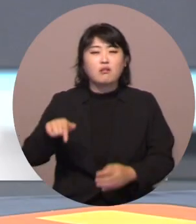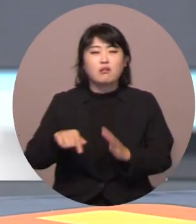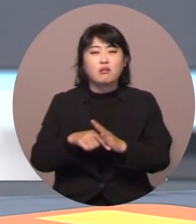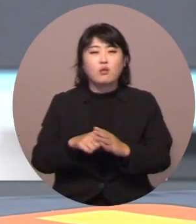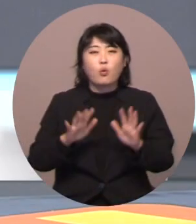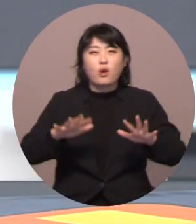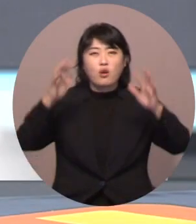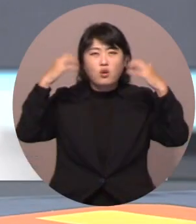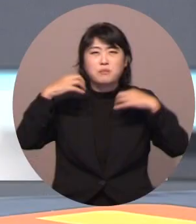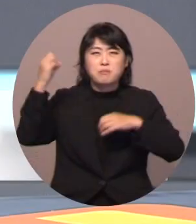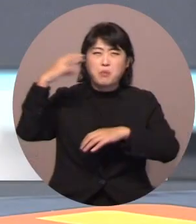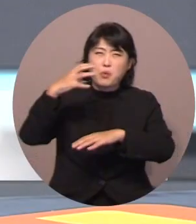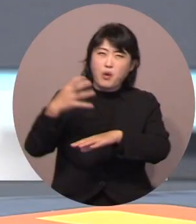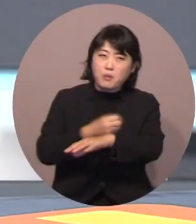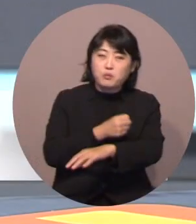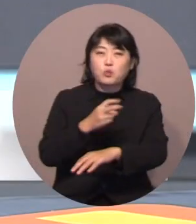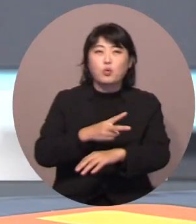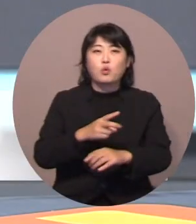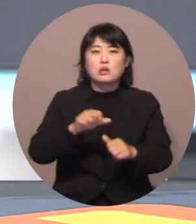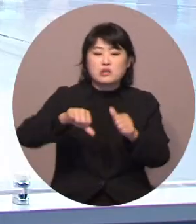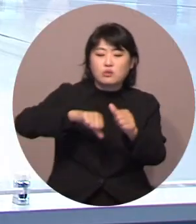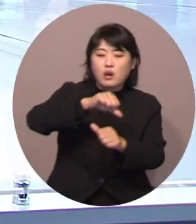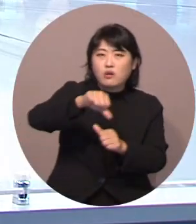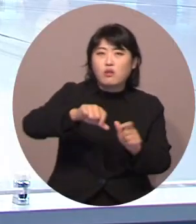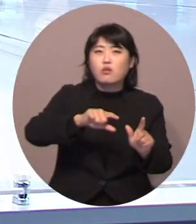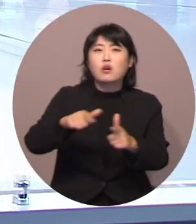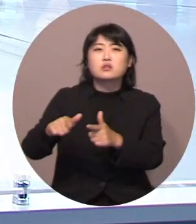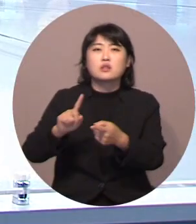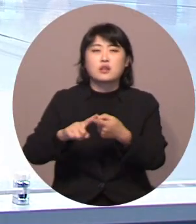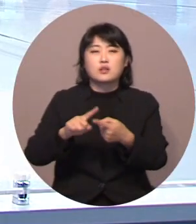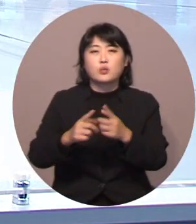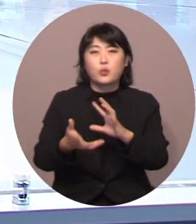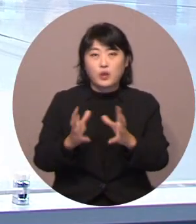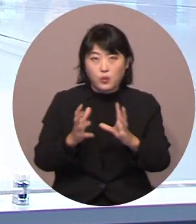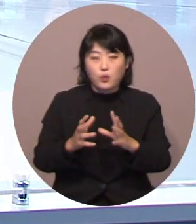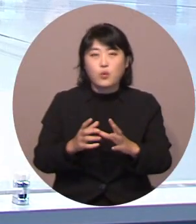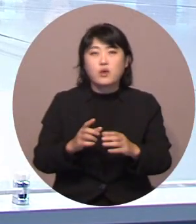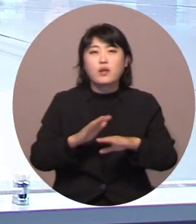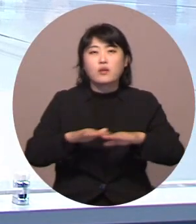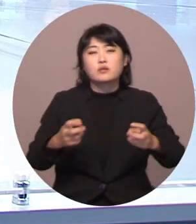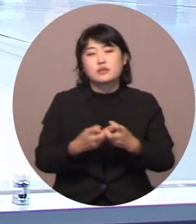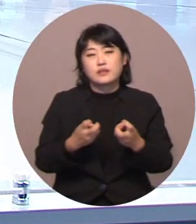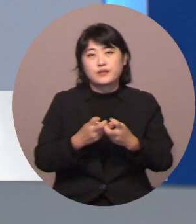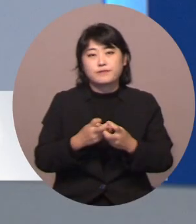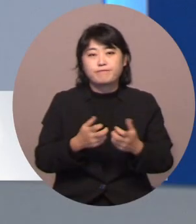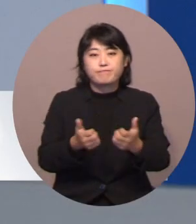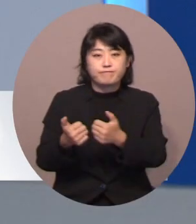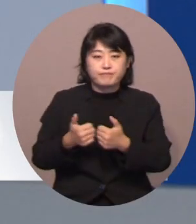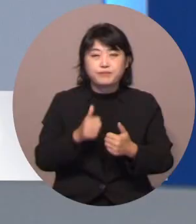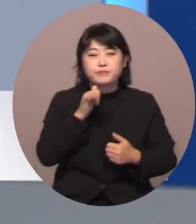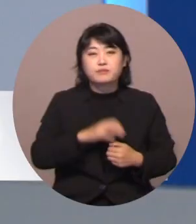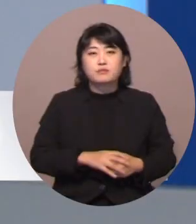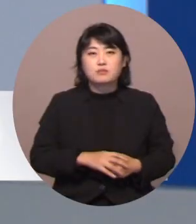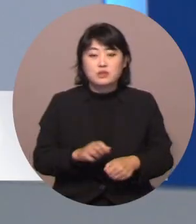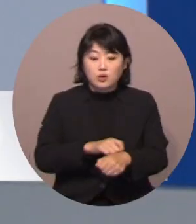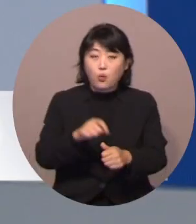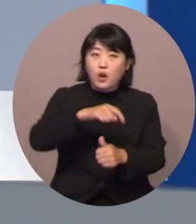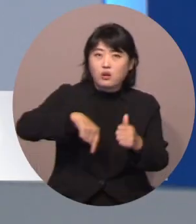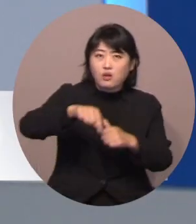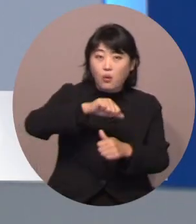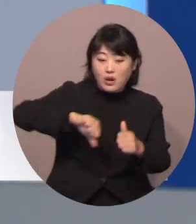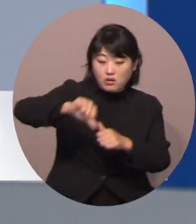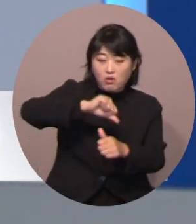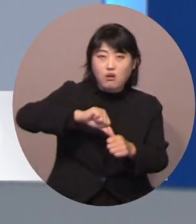피해 등 현실이 되어버린 기후 변화의 현주소를 진단하고 대안을 모색합니다 특히 환경은 미래